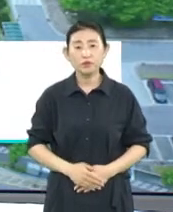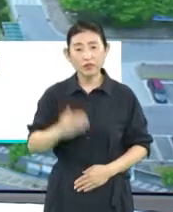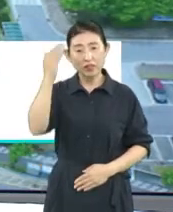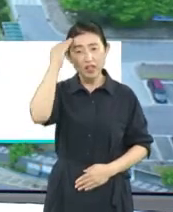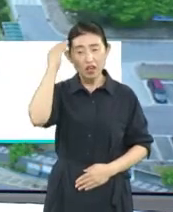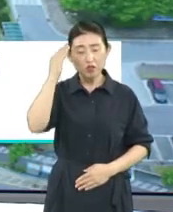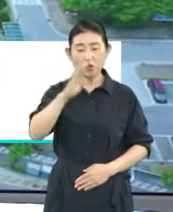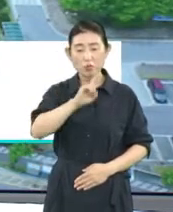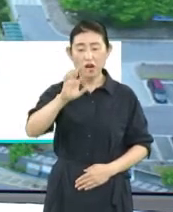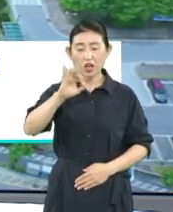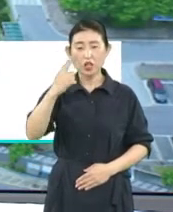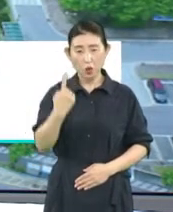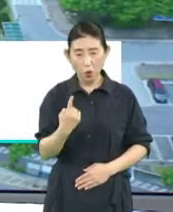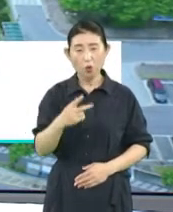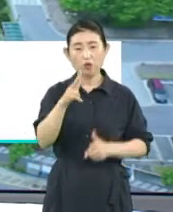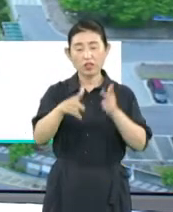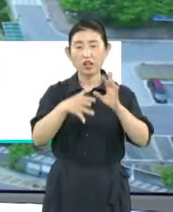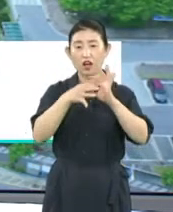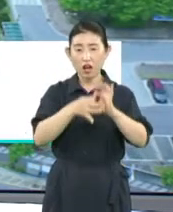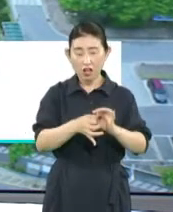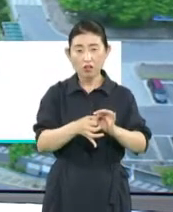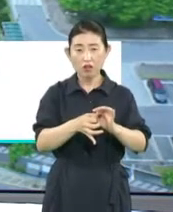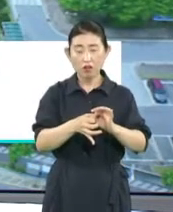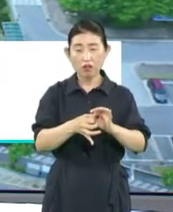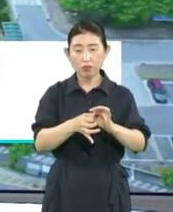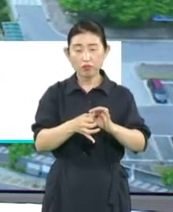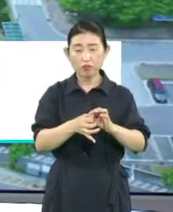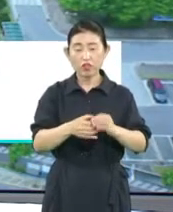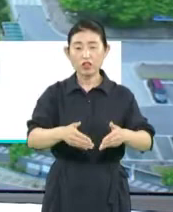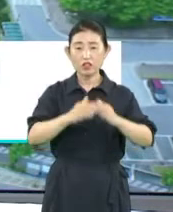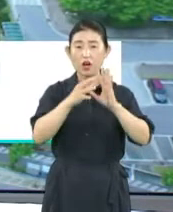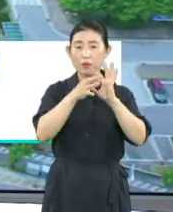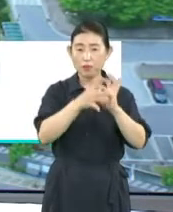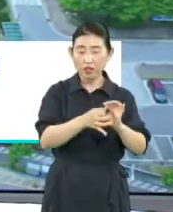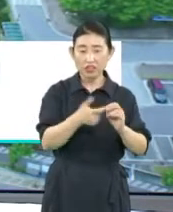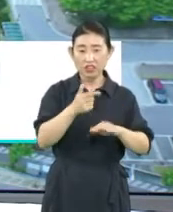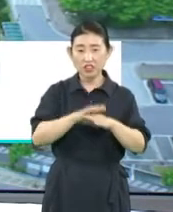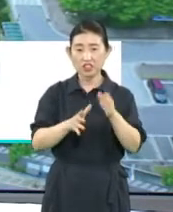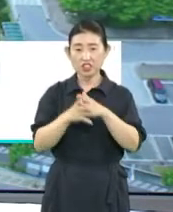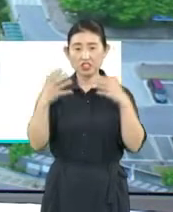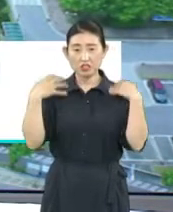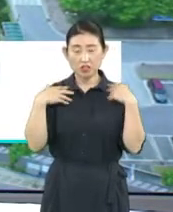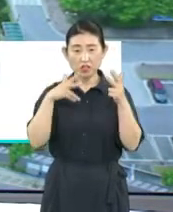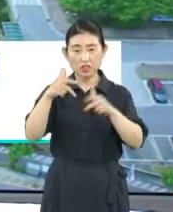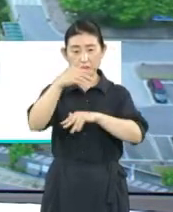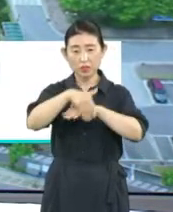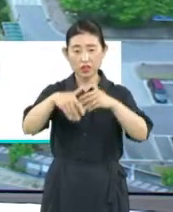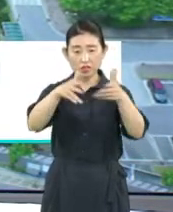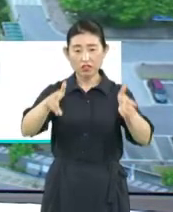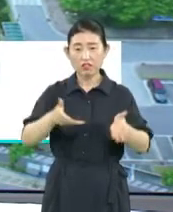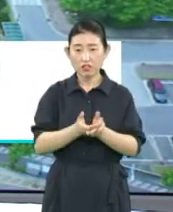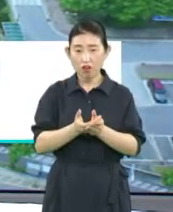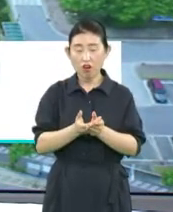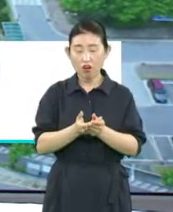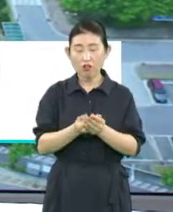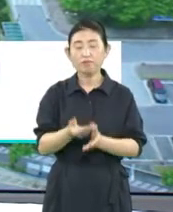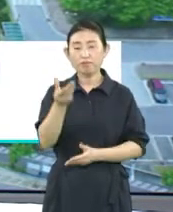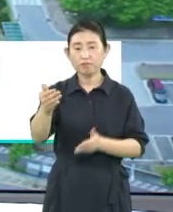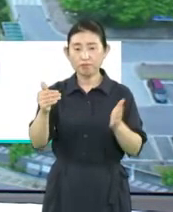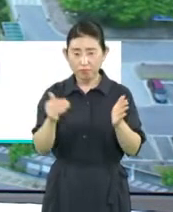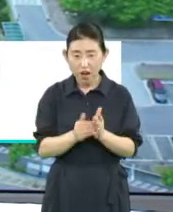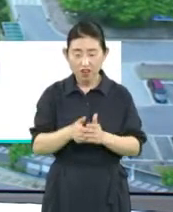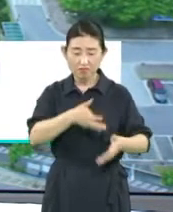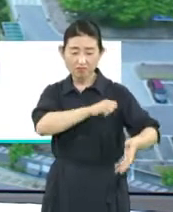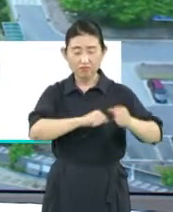한국 바이오 산업의 중심이 될 정부의 K-바이오 랩허브 구축 사업에 대전시가 사업 계획서를 제출하며 본격적인 공모